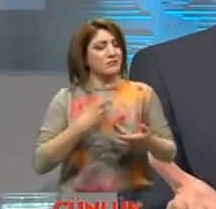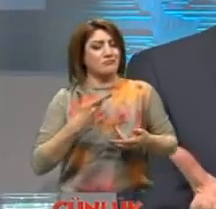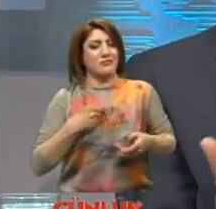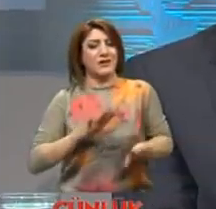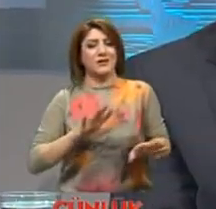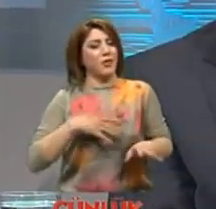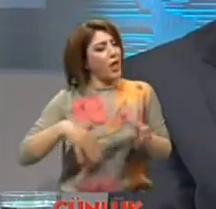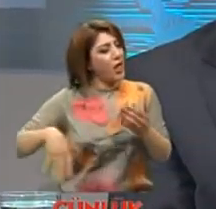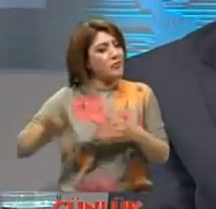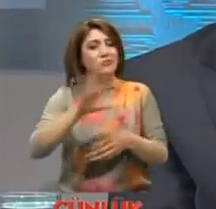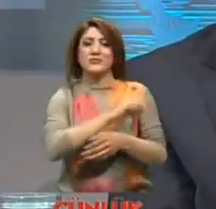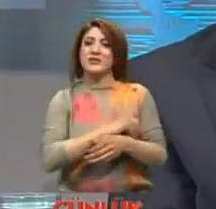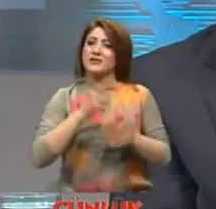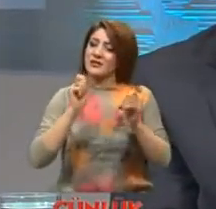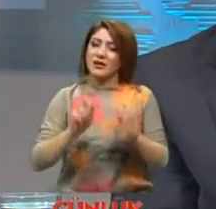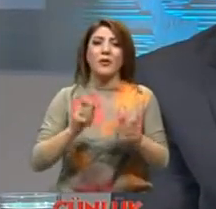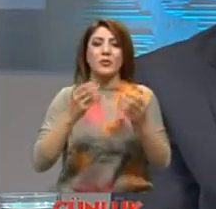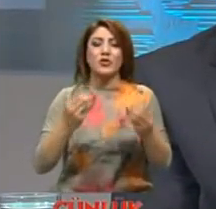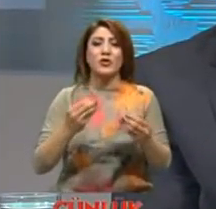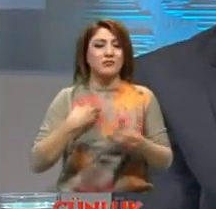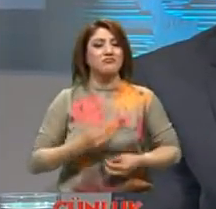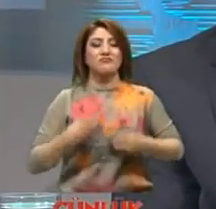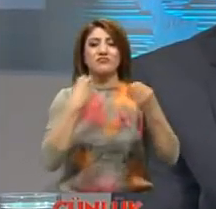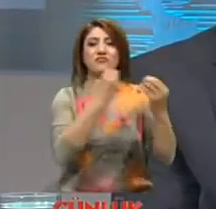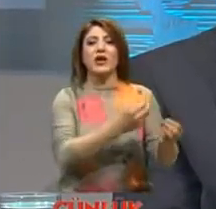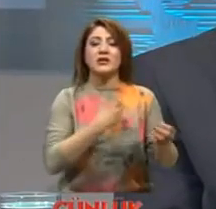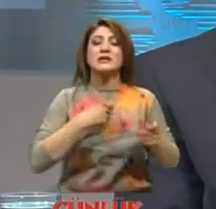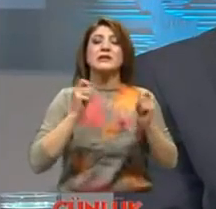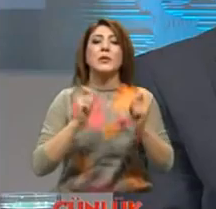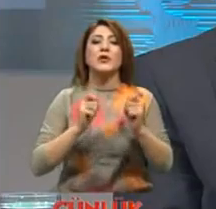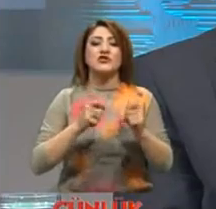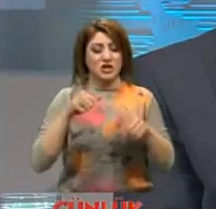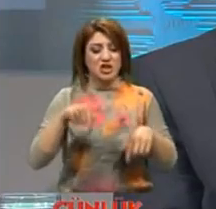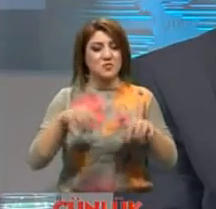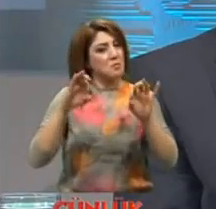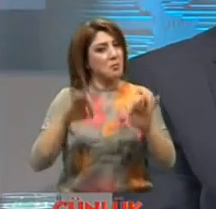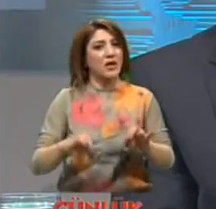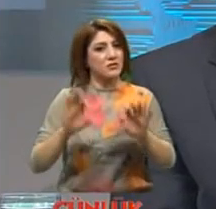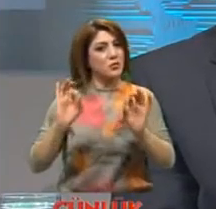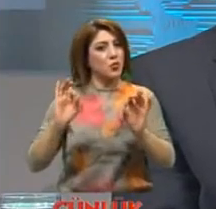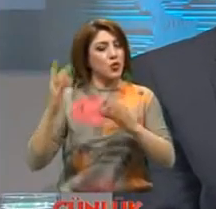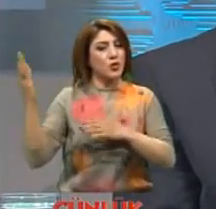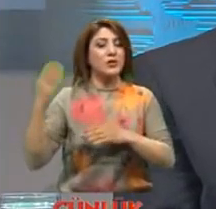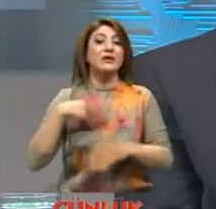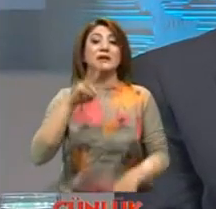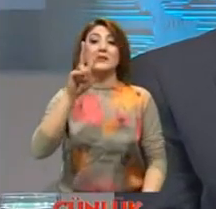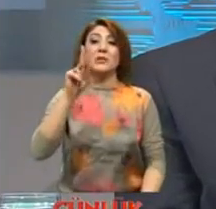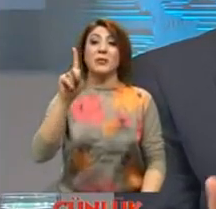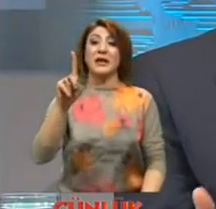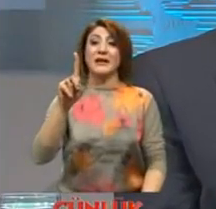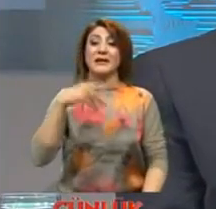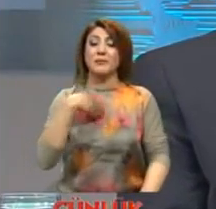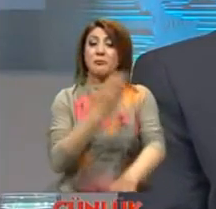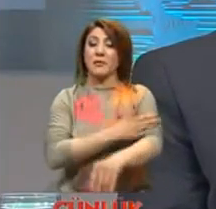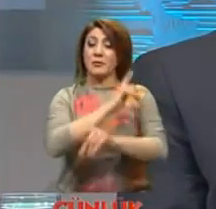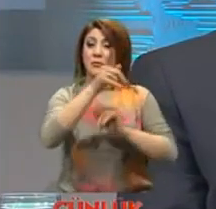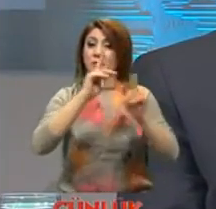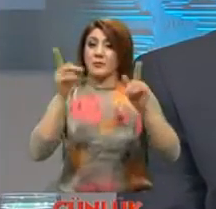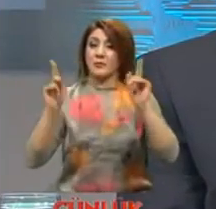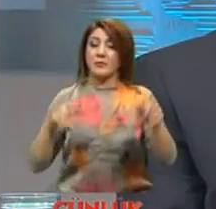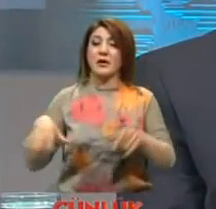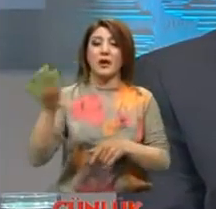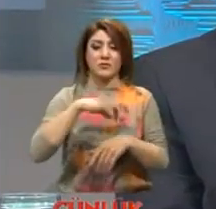herkes uygulasanız dedik. Ve ondan sonra gönderdik, uygulayacaklarını söylediler. Muhtemelen başladılar uygulamaya. 21 ilimiz yine benzer şekilde alıp